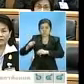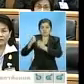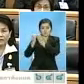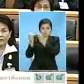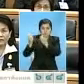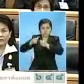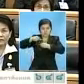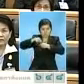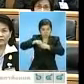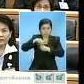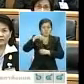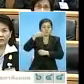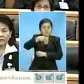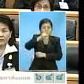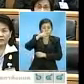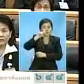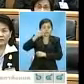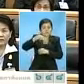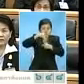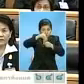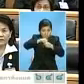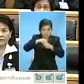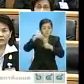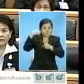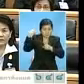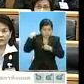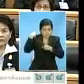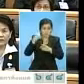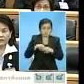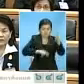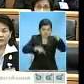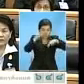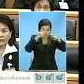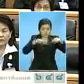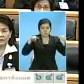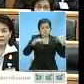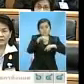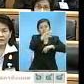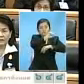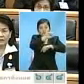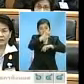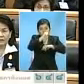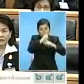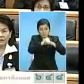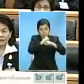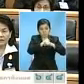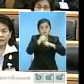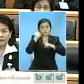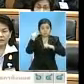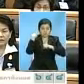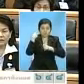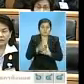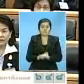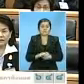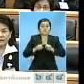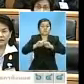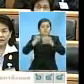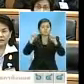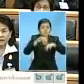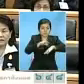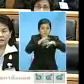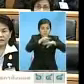อบของบรรดานักการเมืองแต่อย่างไรก็ตามวาระในการดำรงตำแหน่งไม่สมควรอย่างยิ่งครับที่จะเป็น9